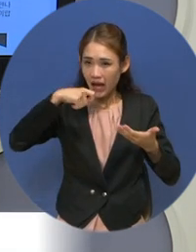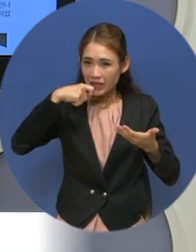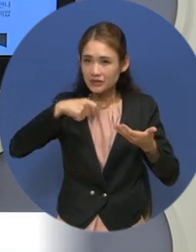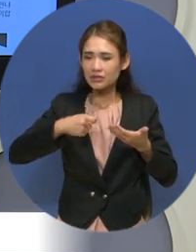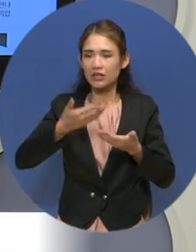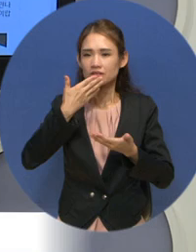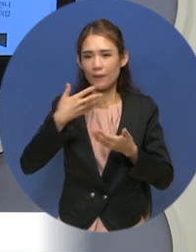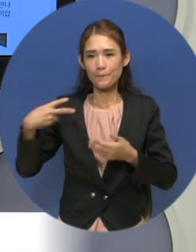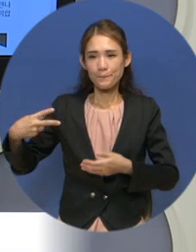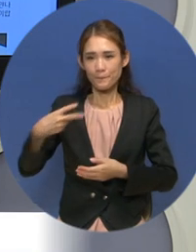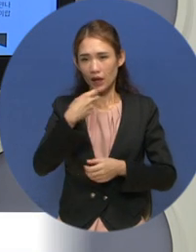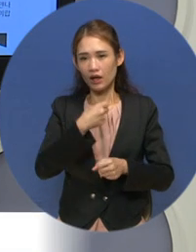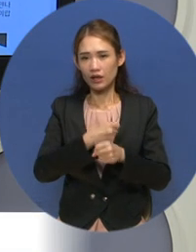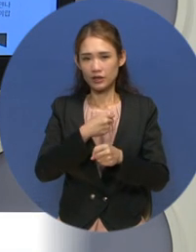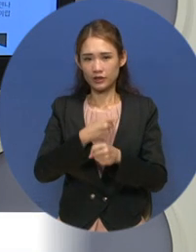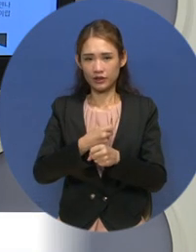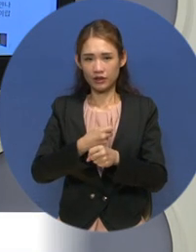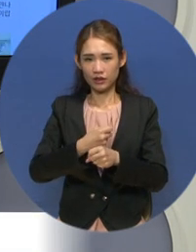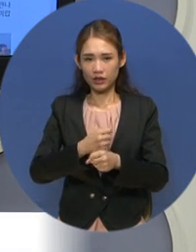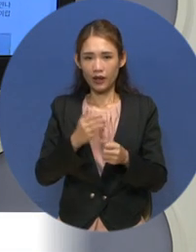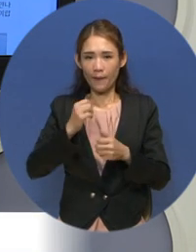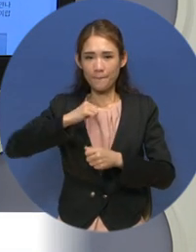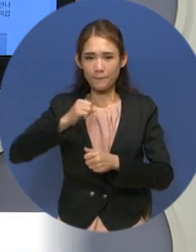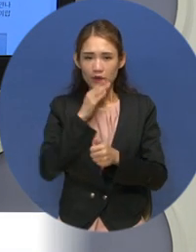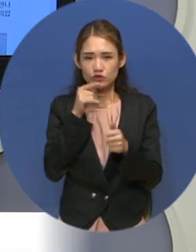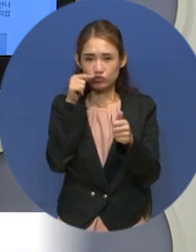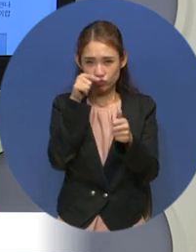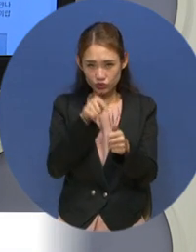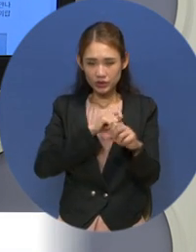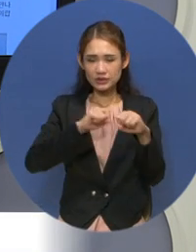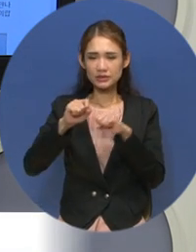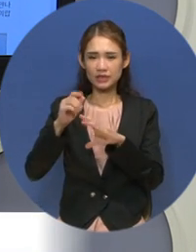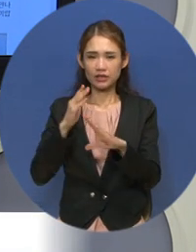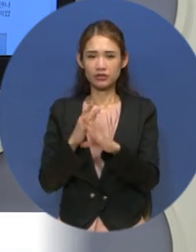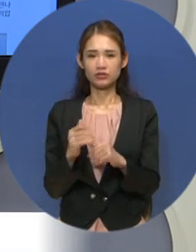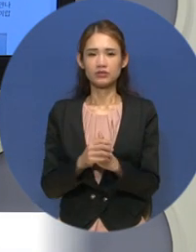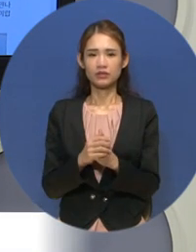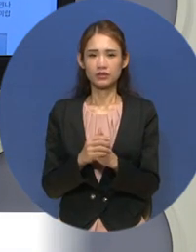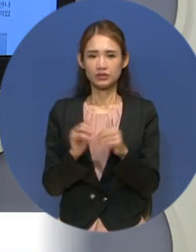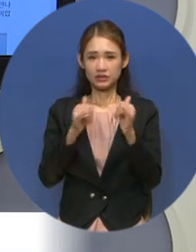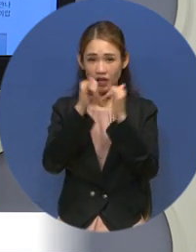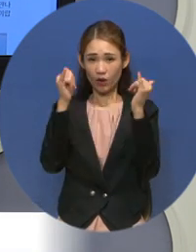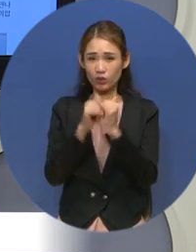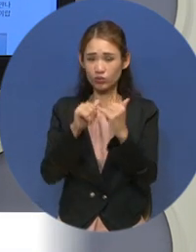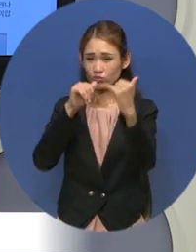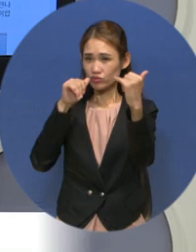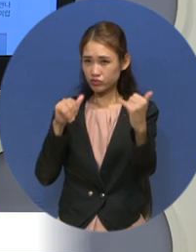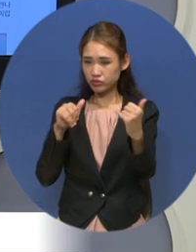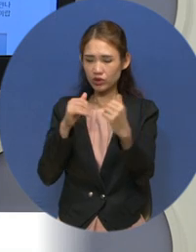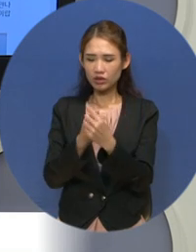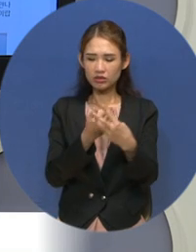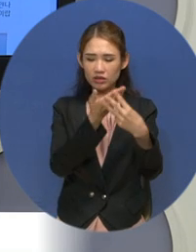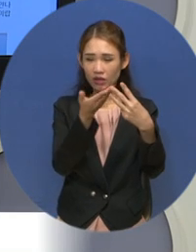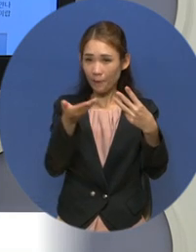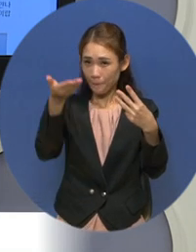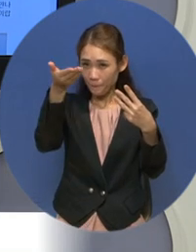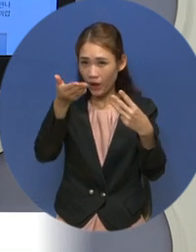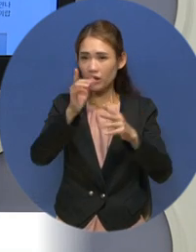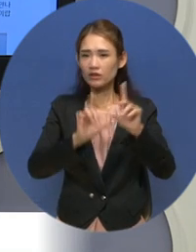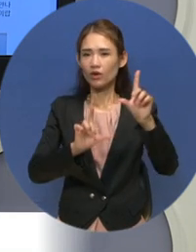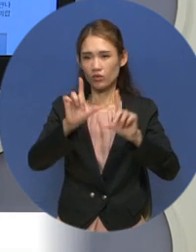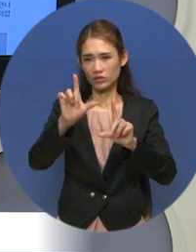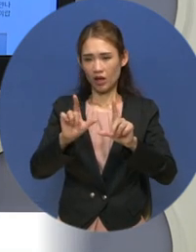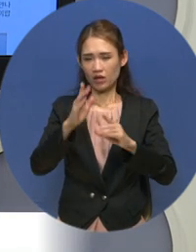금지되는 등 강혁 수칙 준수 명령이 시행되고 있는데요 사회적 거리 두기가 2단계로 격상된 현